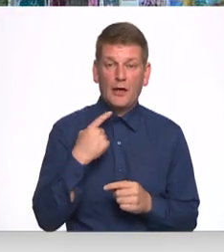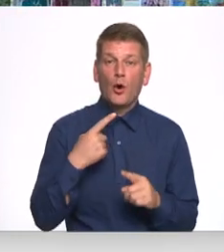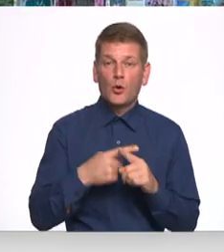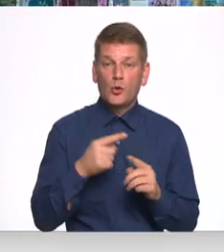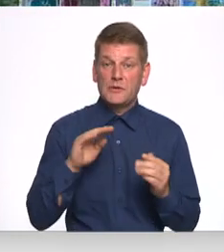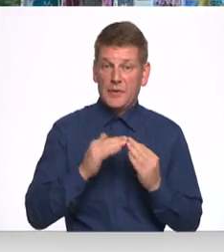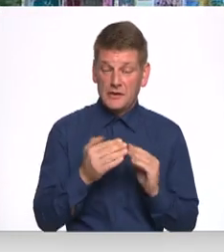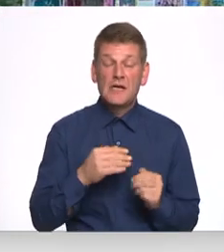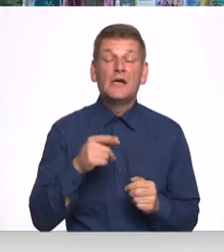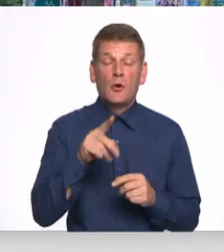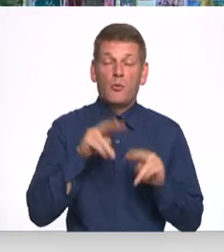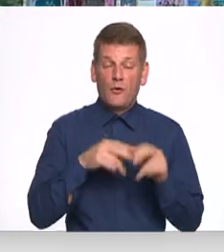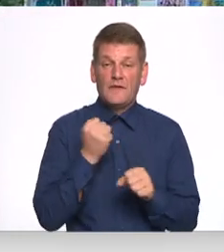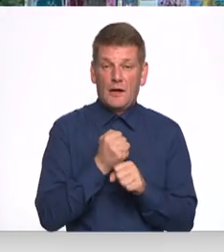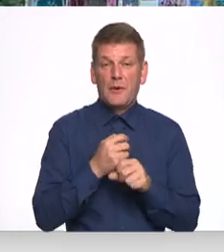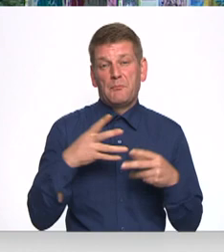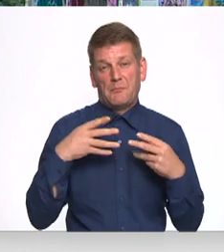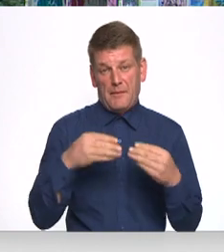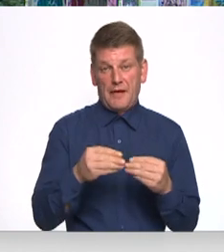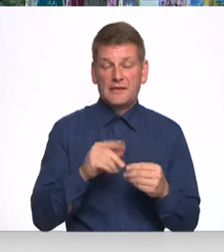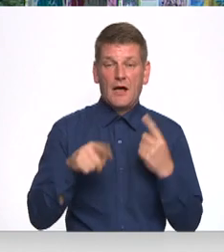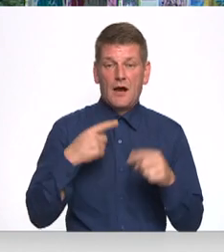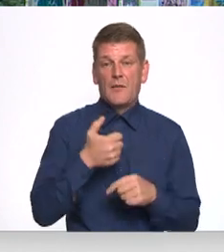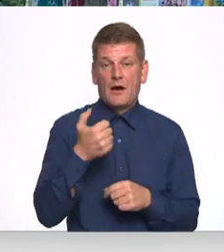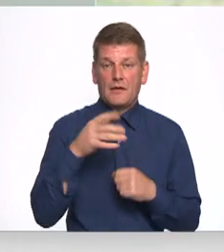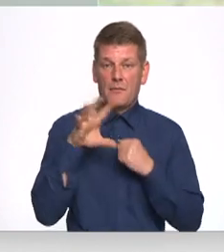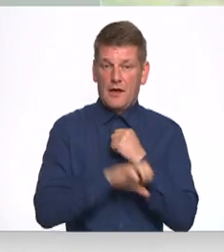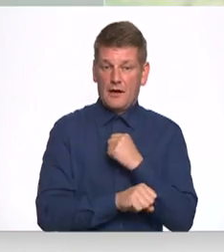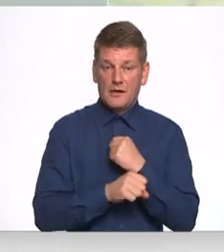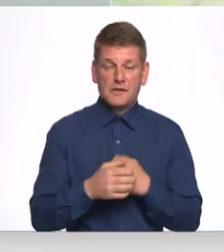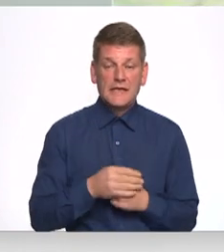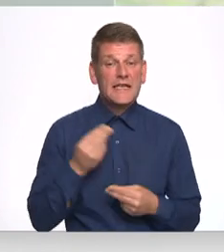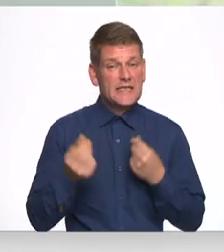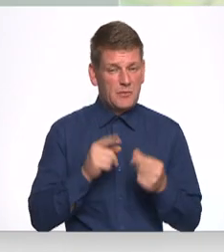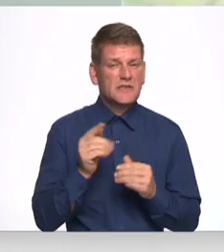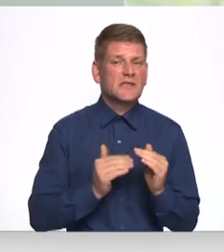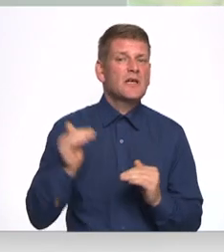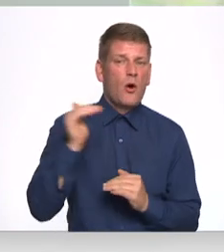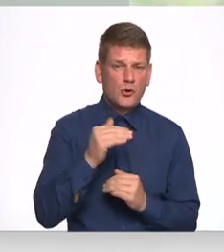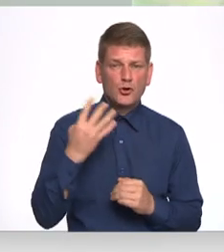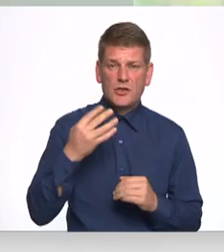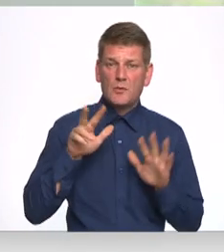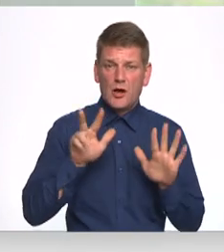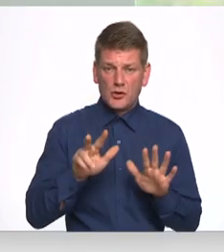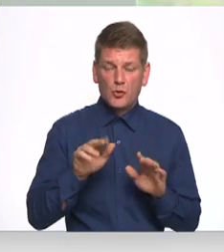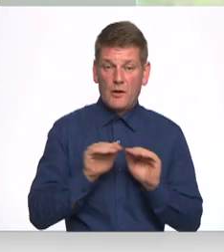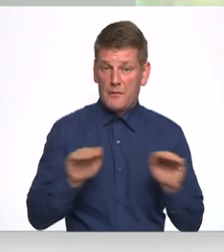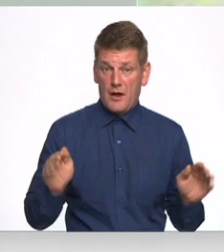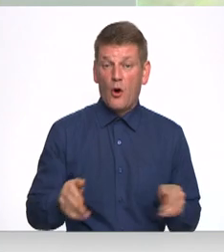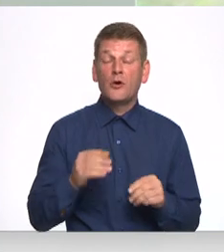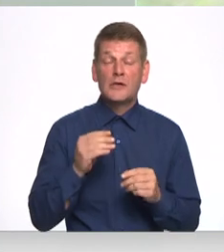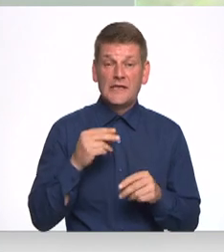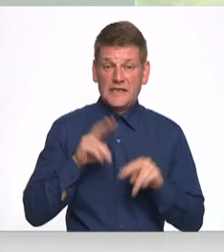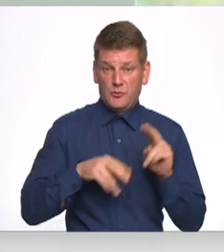Rīga-Krustpils. Plānots, ka būvdarbi tiks pabeigti jau nākamā gada beigās. Izmaksas gan ir augstas. 48 peronu izbūve